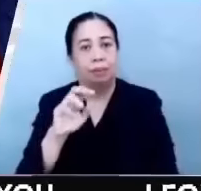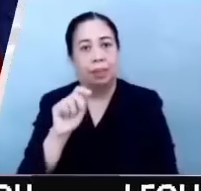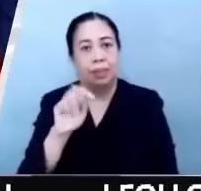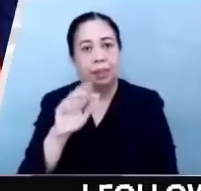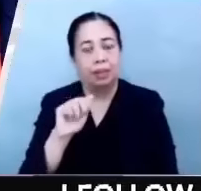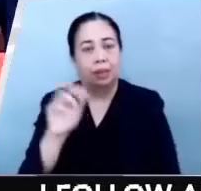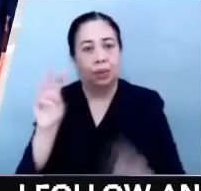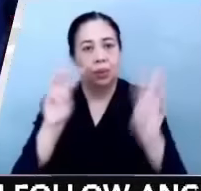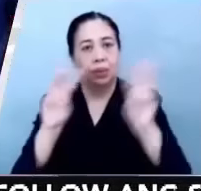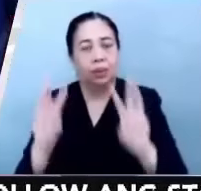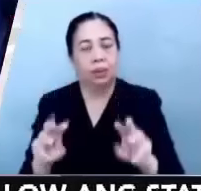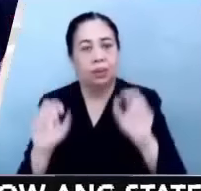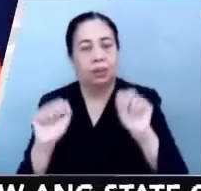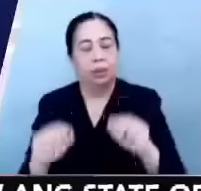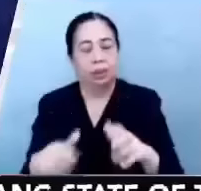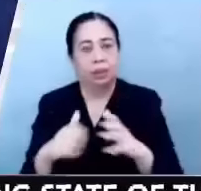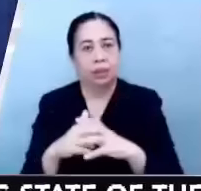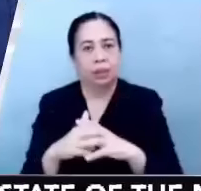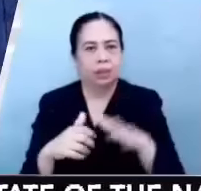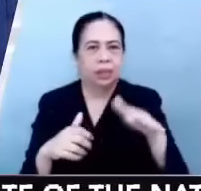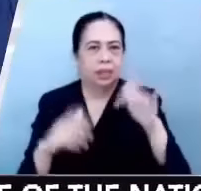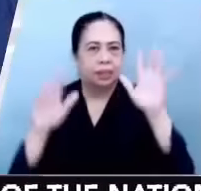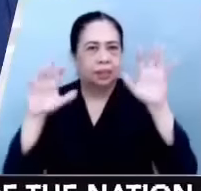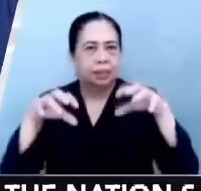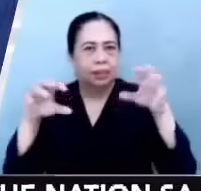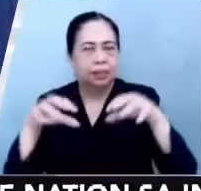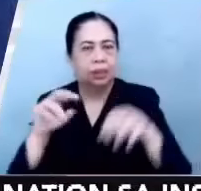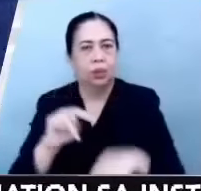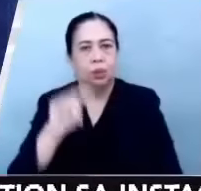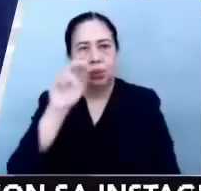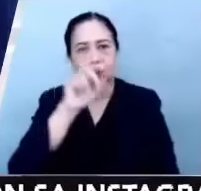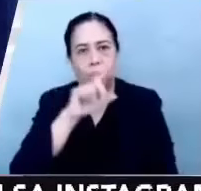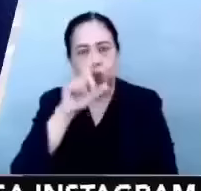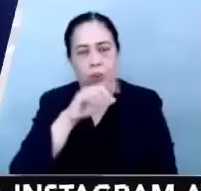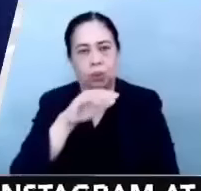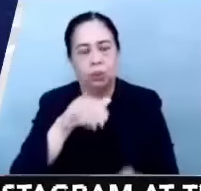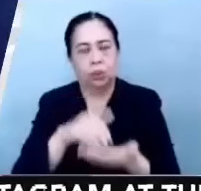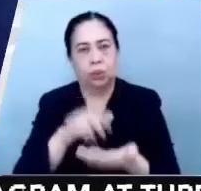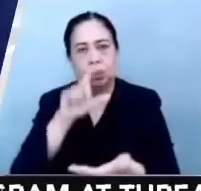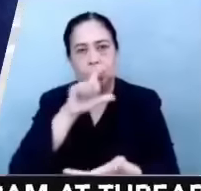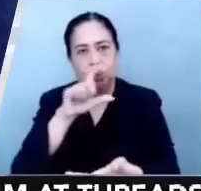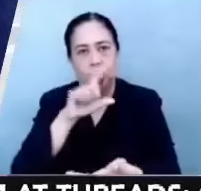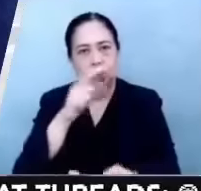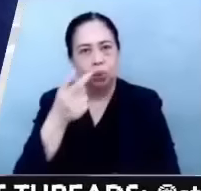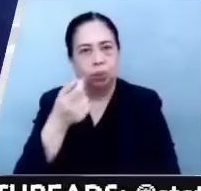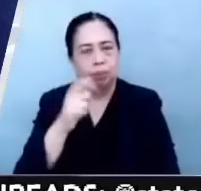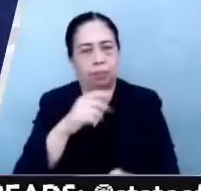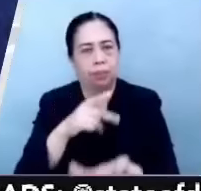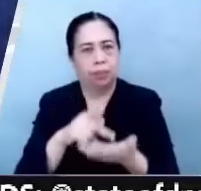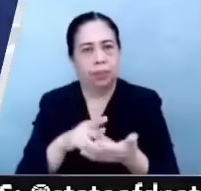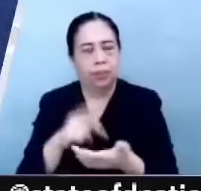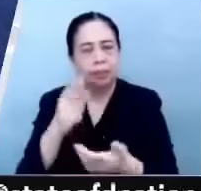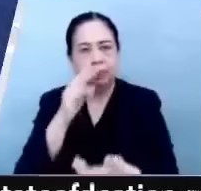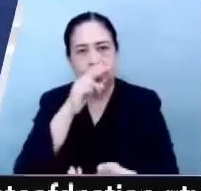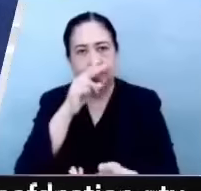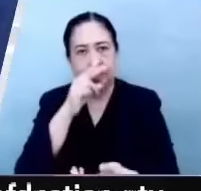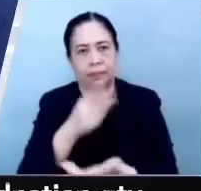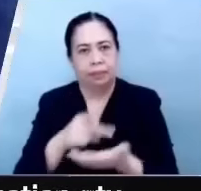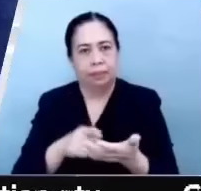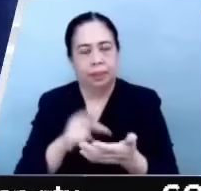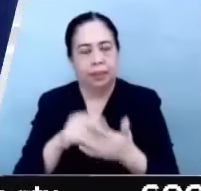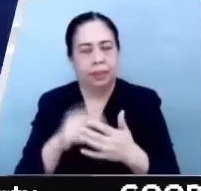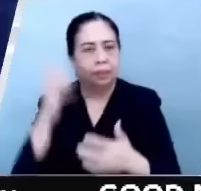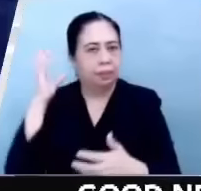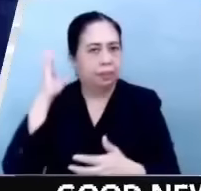light to moderate rain sa ilang panig ng Northern Luzon, Central Luzon, unting bahagi po ng Visayas at ilang bahagi na rin po ng Mindanao ngayong